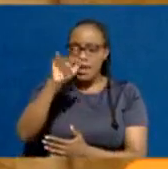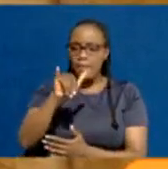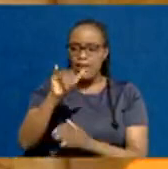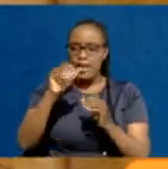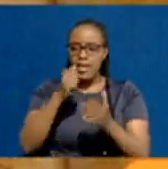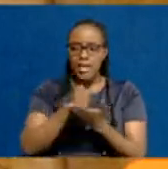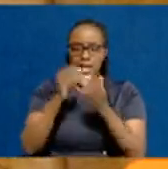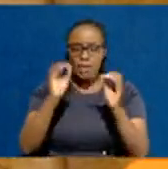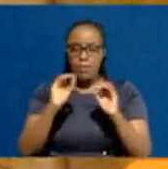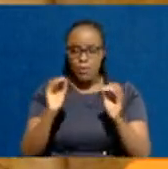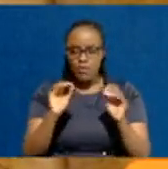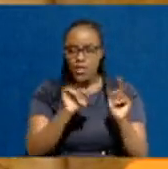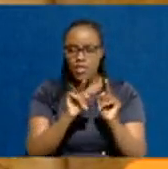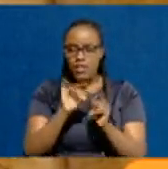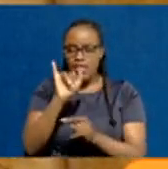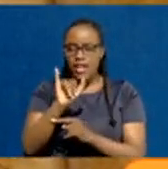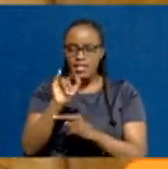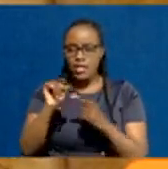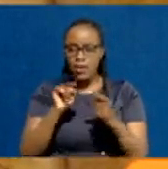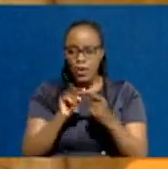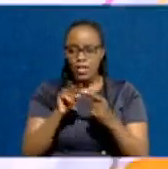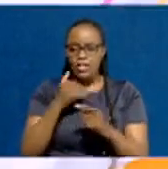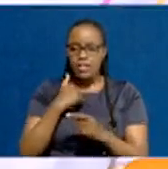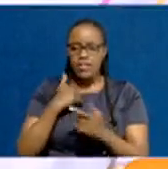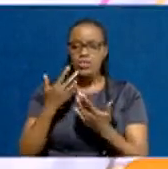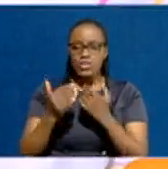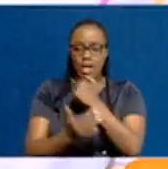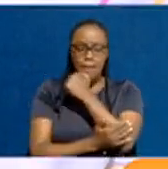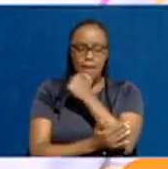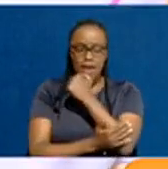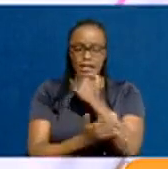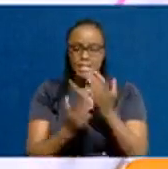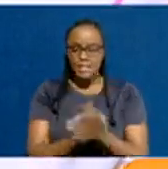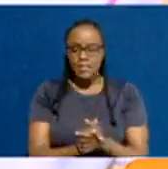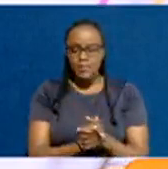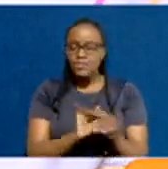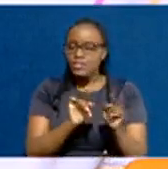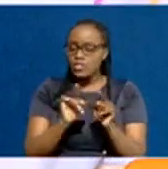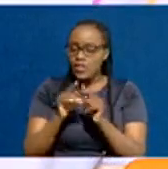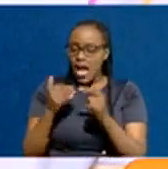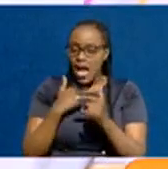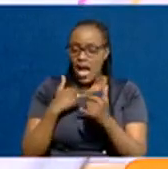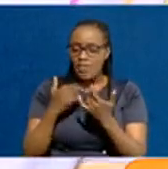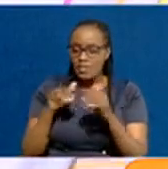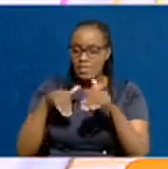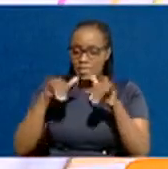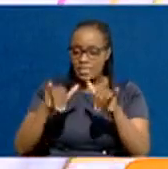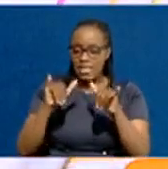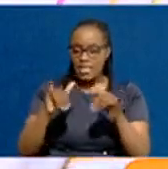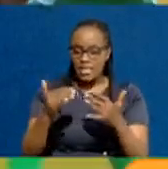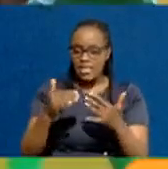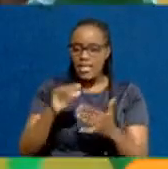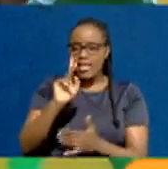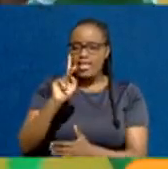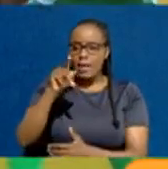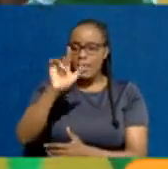so tukakaa hapo ndio tena akazidiwa. Pamoja na vilabu zaidi ya 6 alivyopigia kwenye ligi kuu nchini, sawa na timu